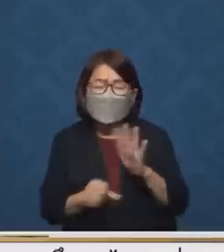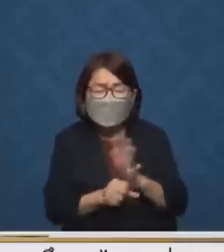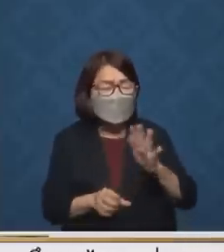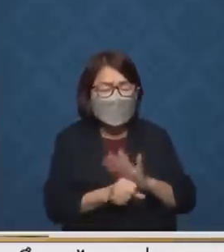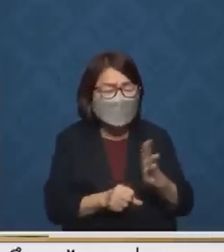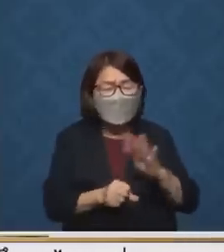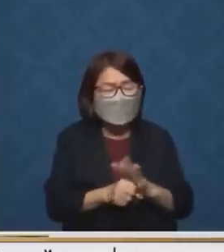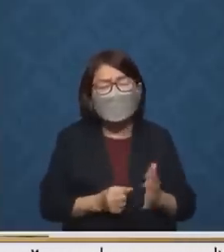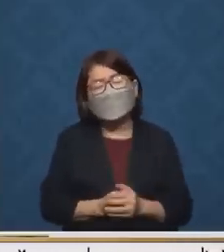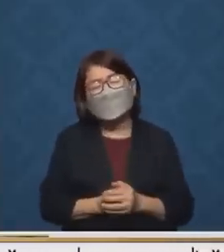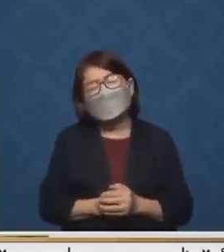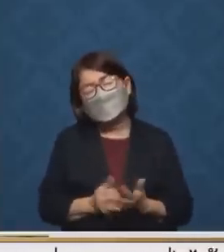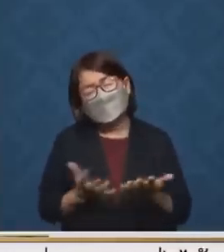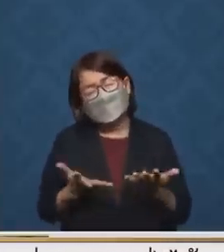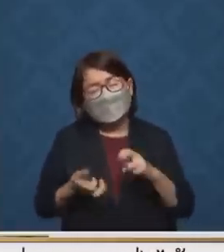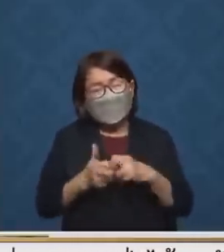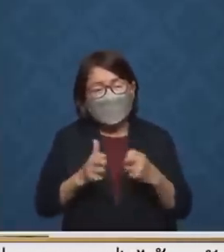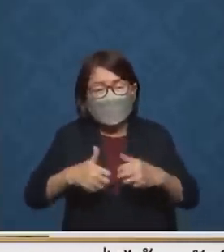อดรอดทั้งหมด